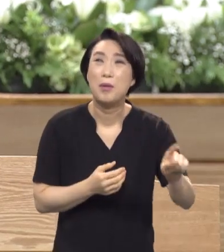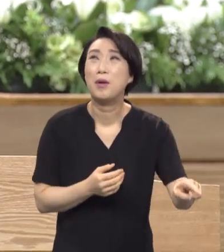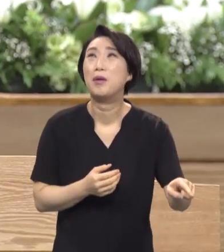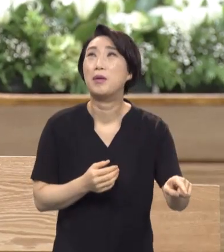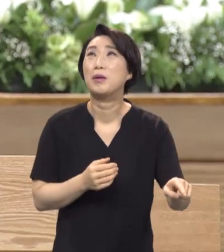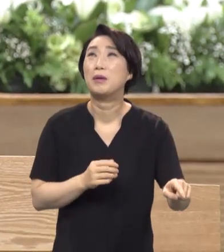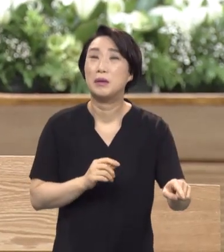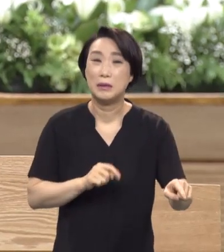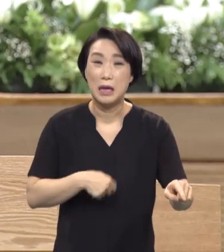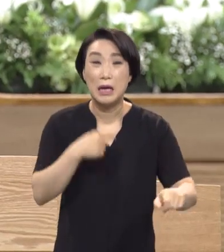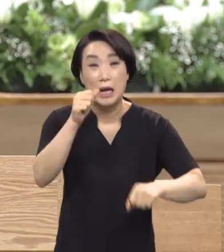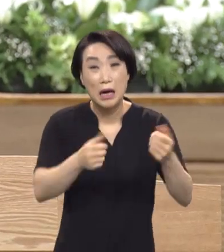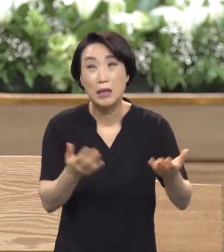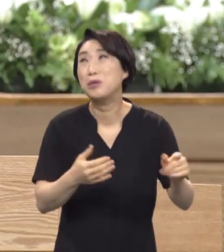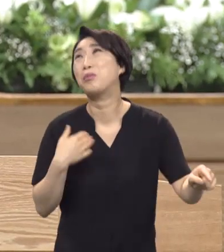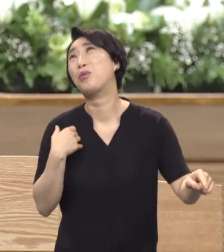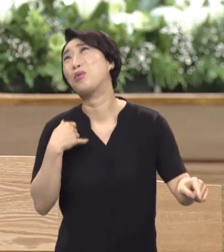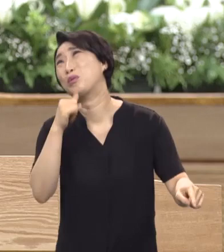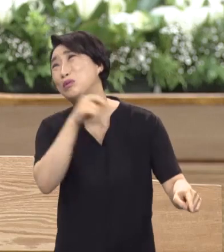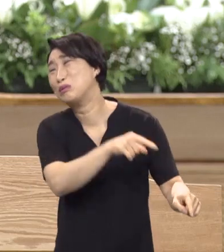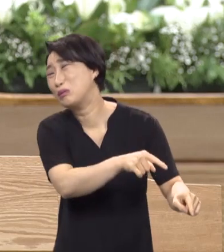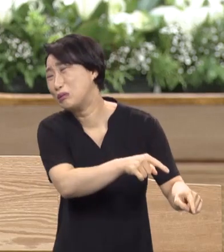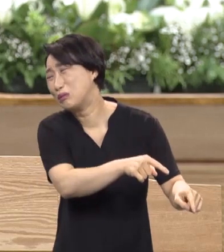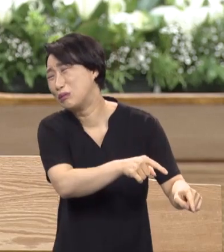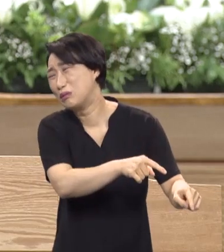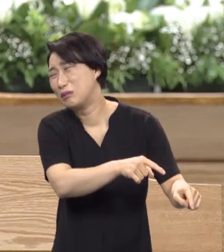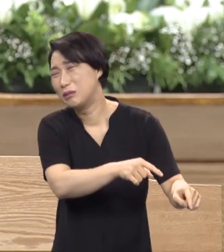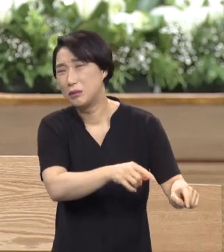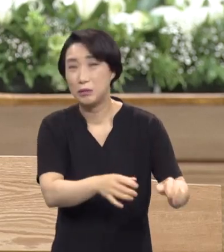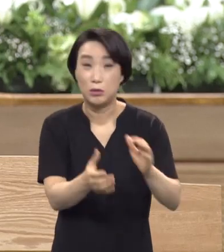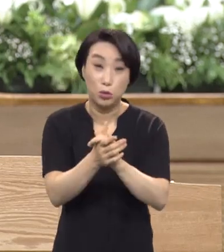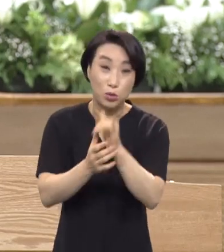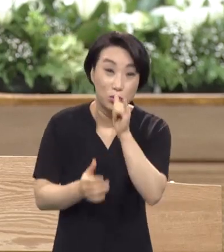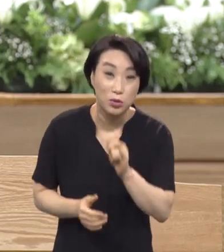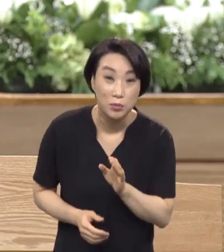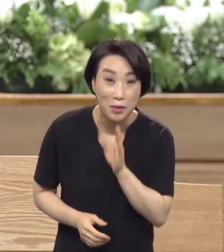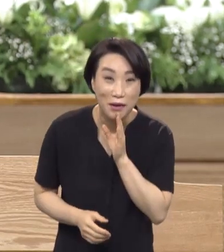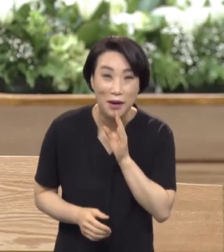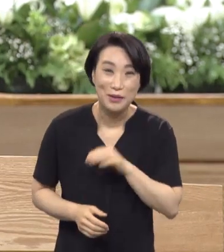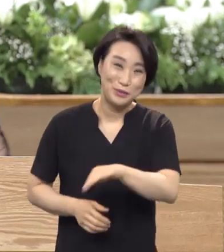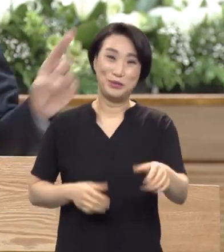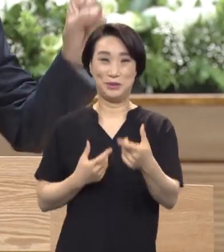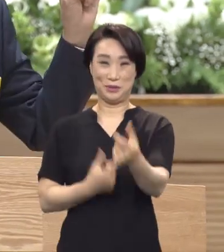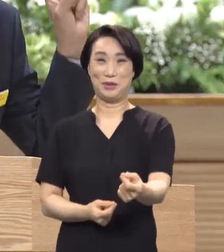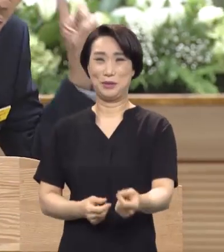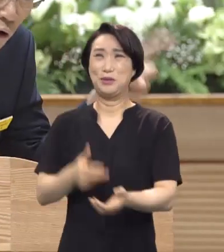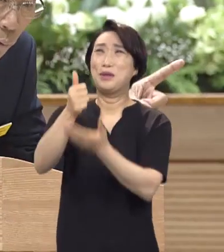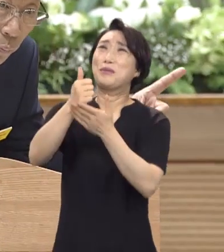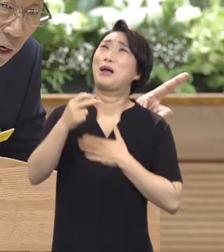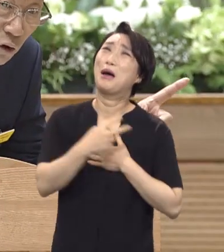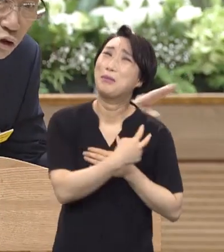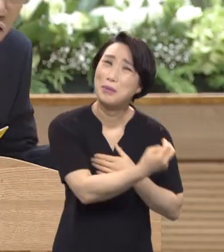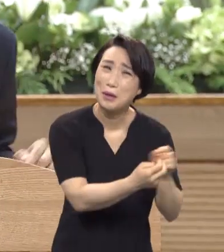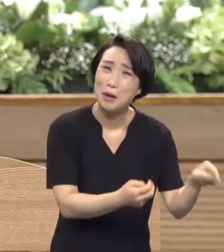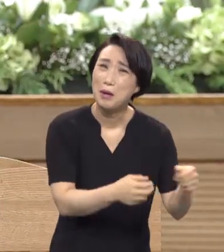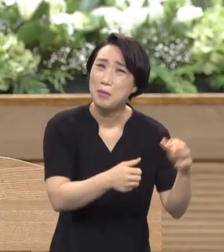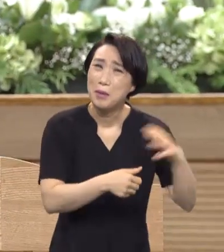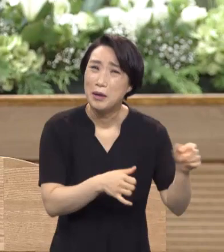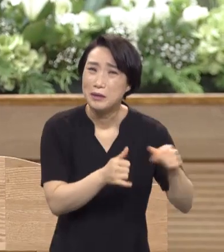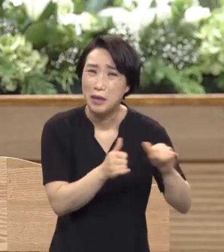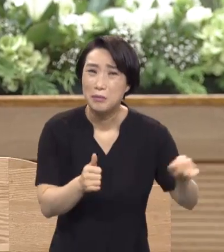저희들이 자기가 하는 일을 몰라서 그래요. 우리도 똑같이 주님 나를 미워하고 핍박하는